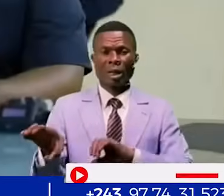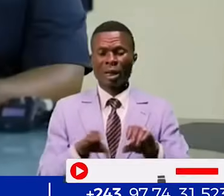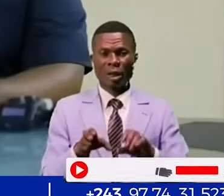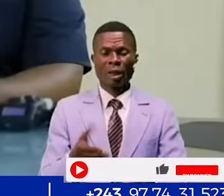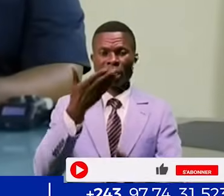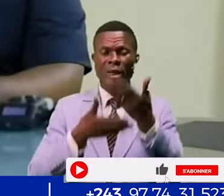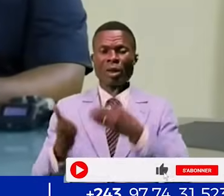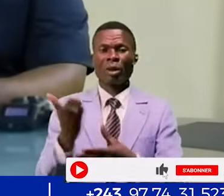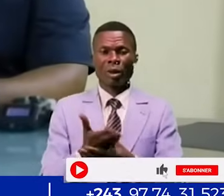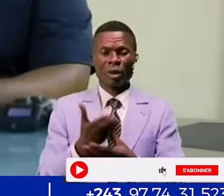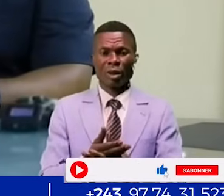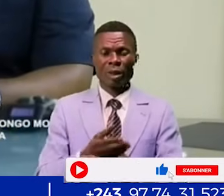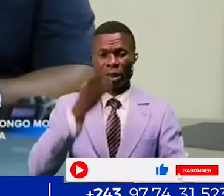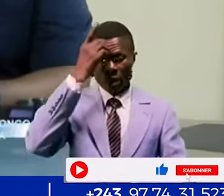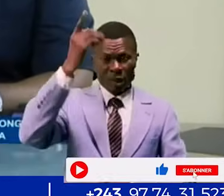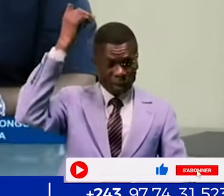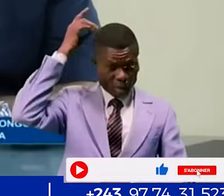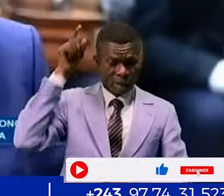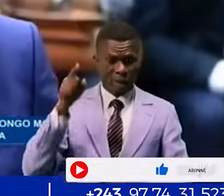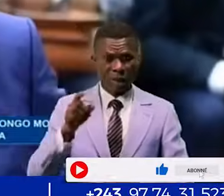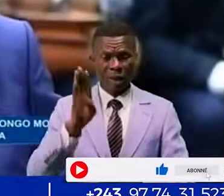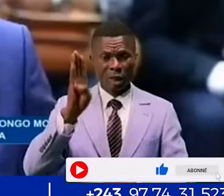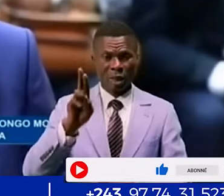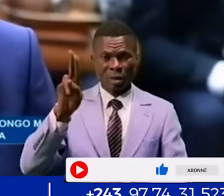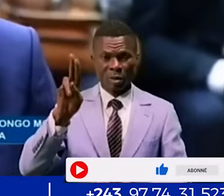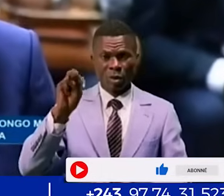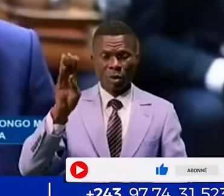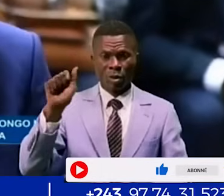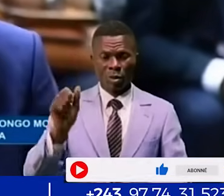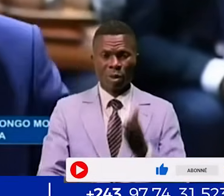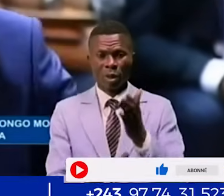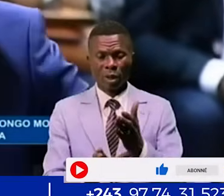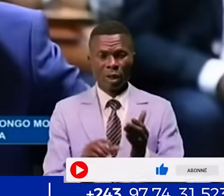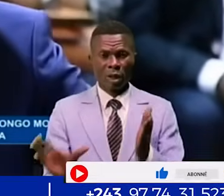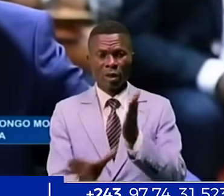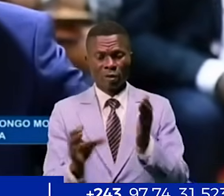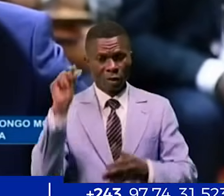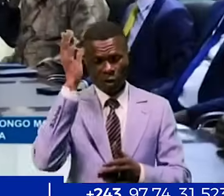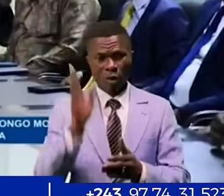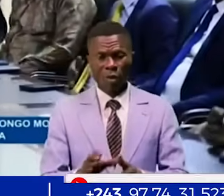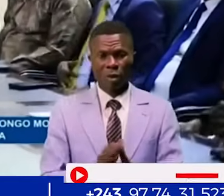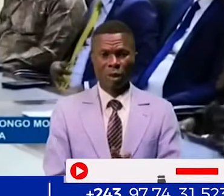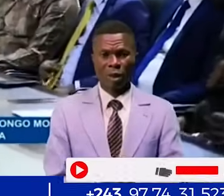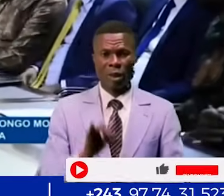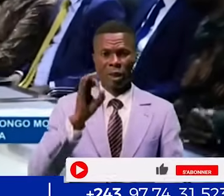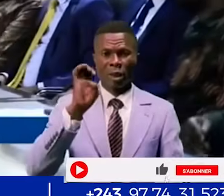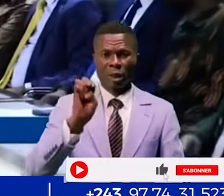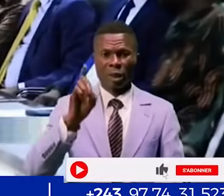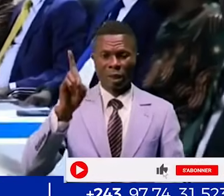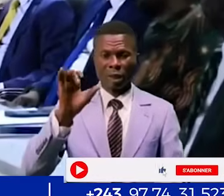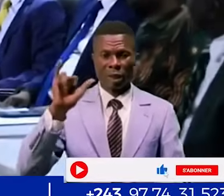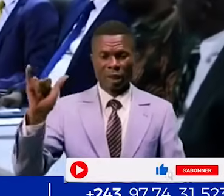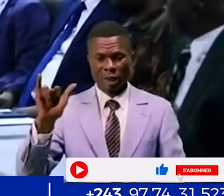de remise-reprise, Daniel Bumba Lubaki, secondé par son vice-gouverneur Eddy Ieli, porte officiellement le